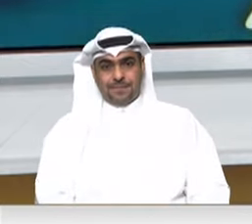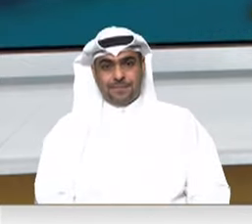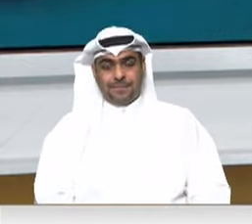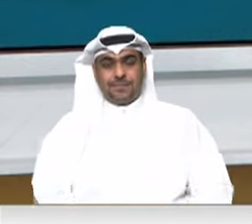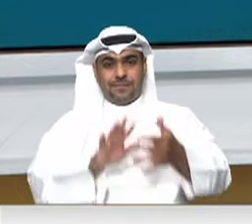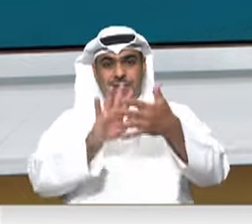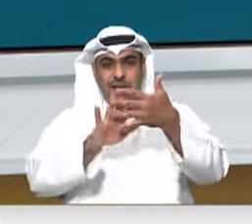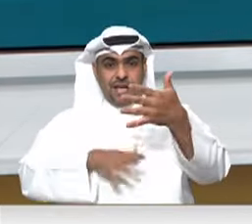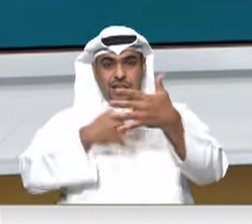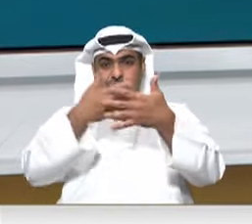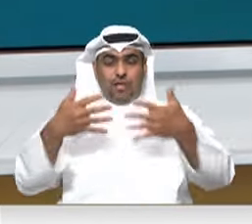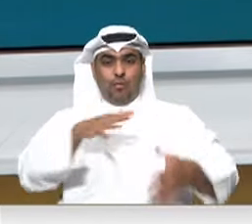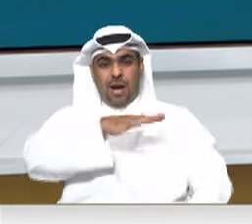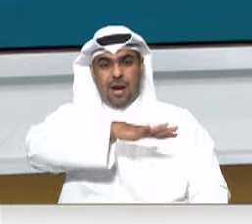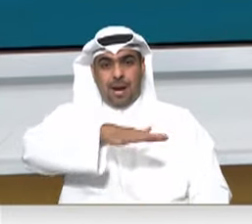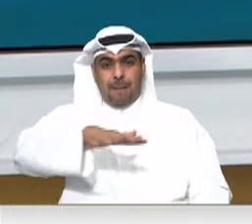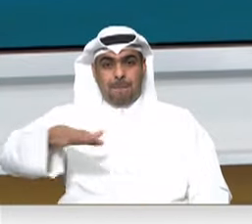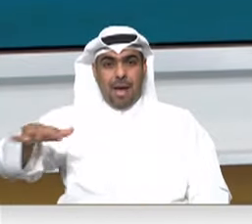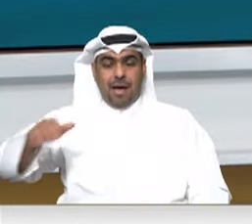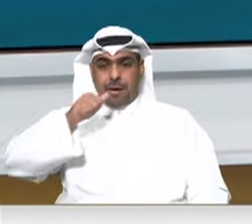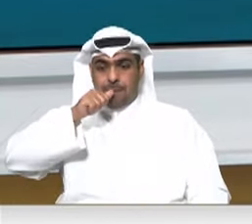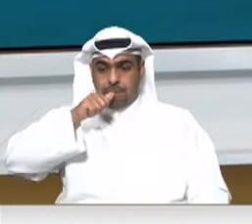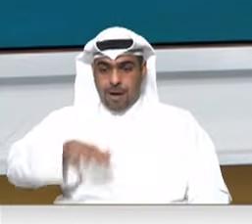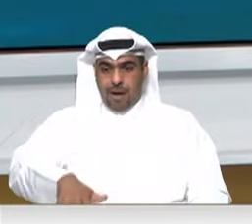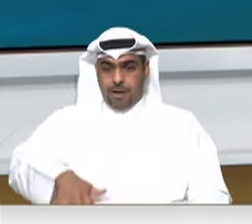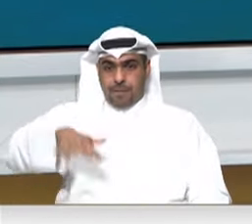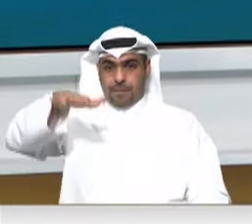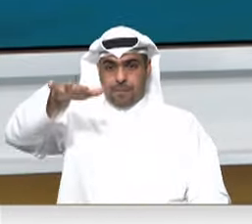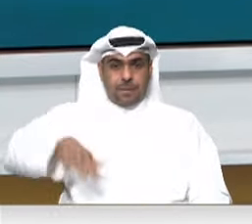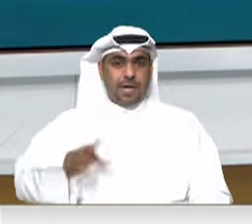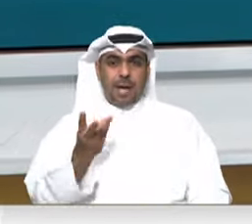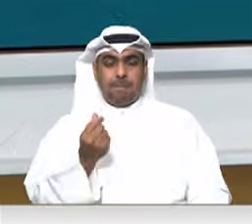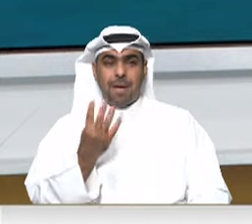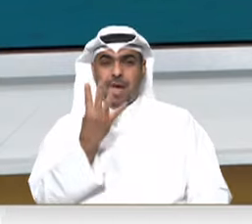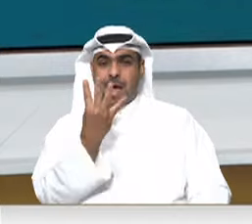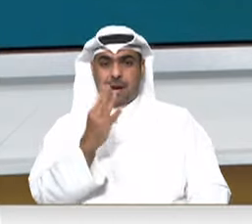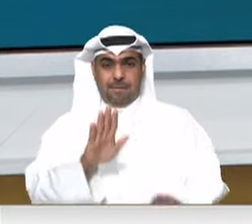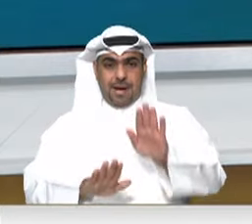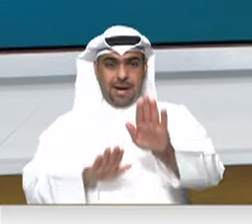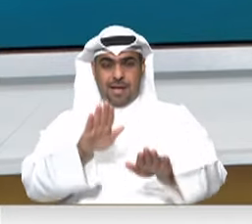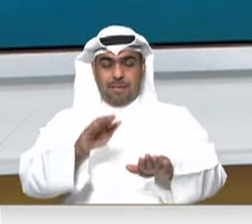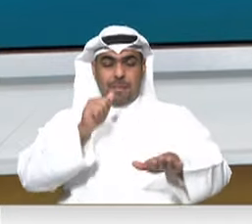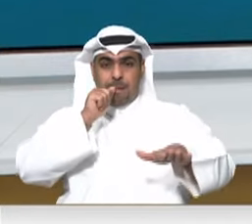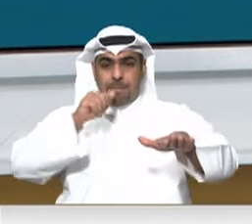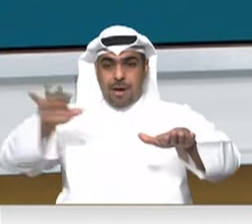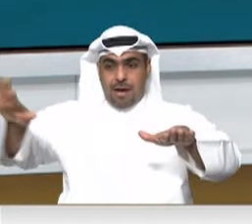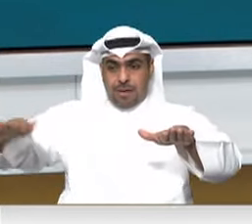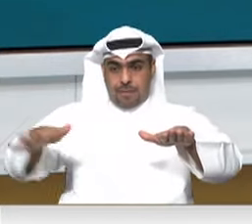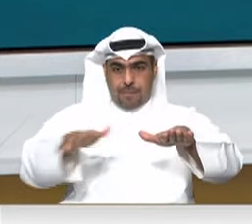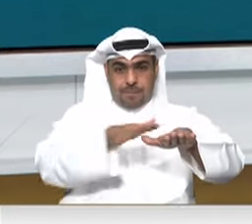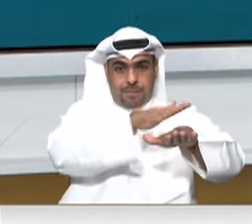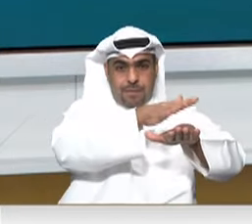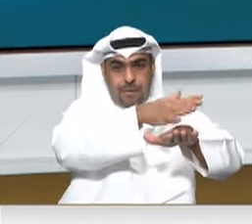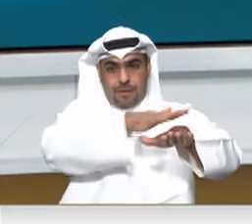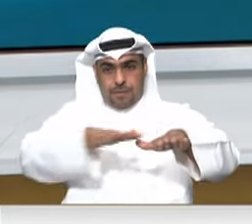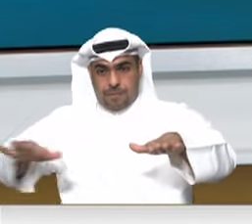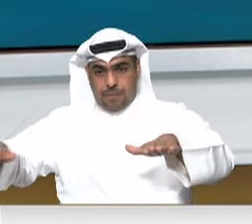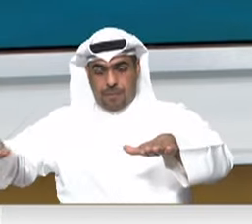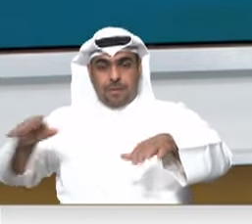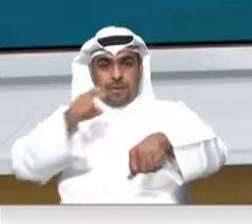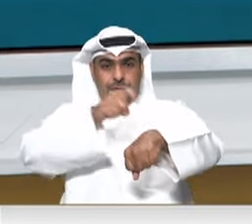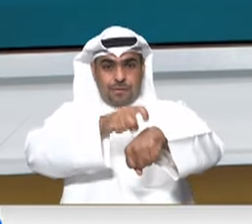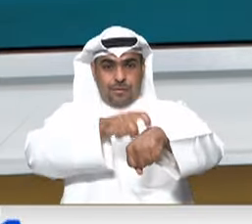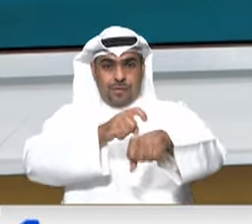خفيف إلى معتدل الموج من 1 إلى 4 قدم. المد الأول الساعة 2:10 الفير، المد الثاني الساعة